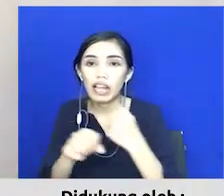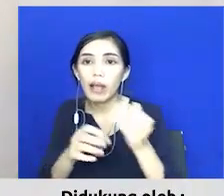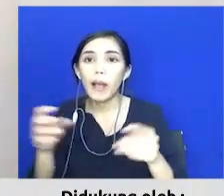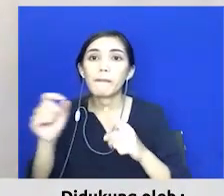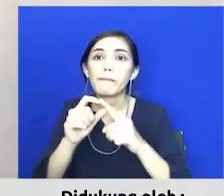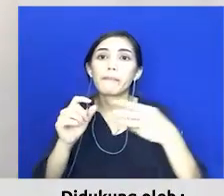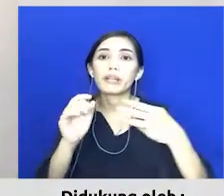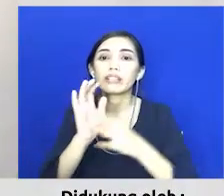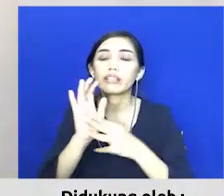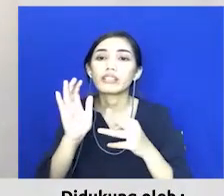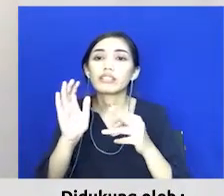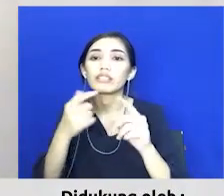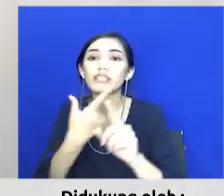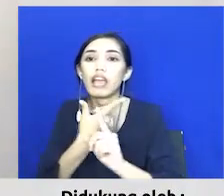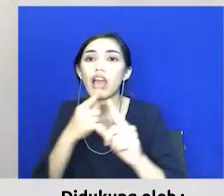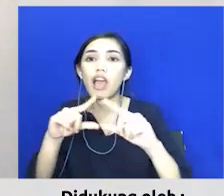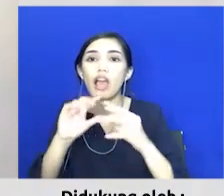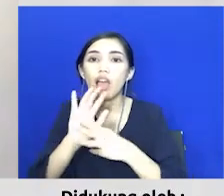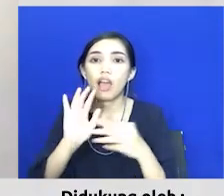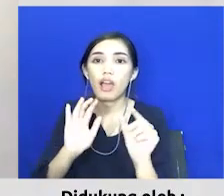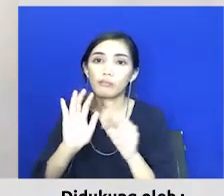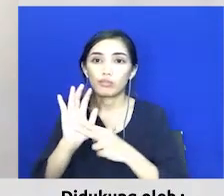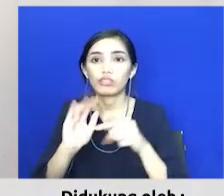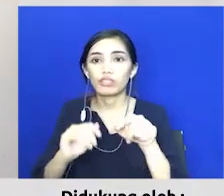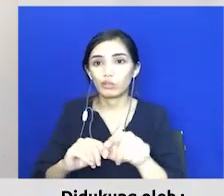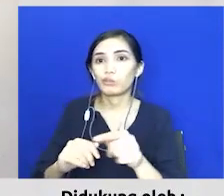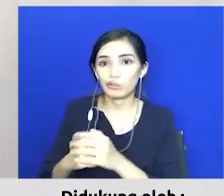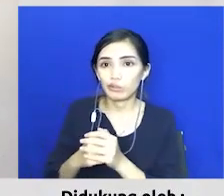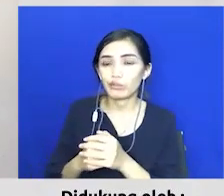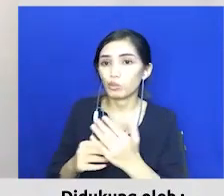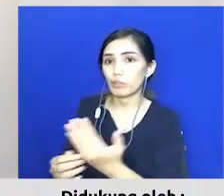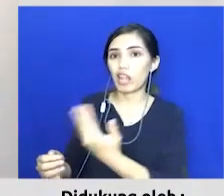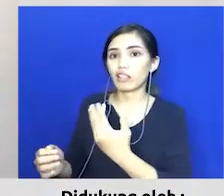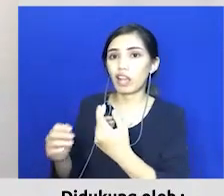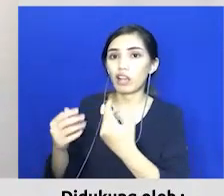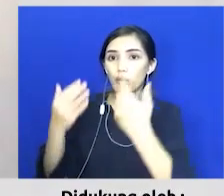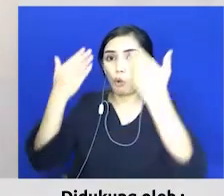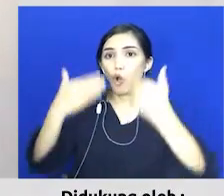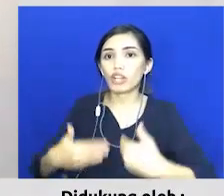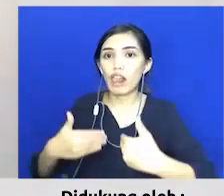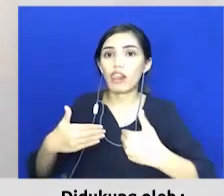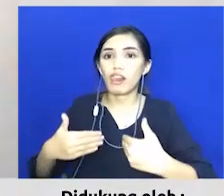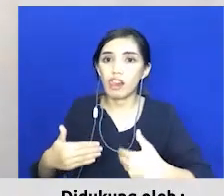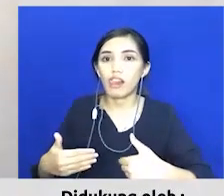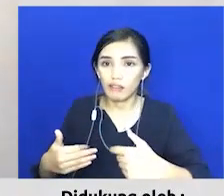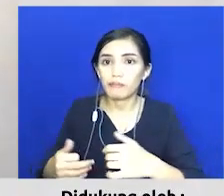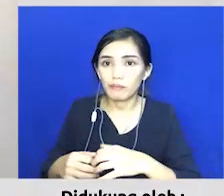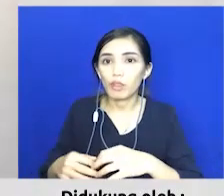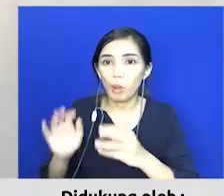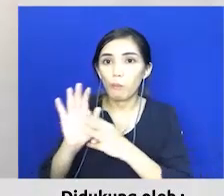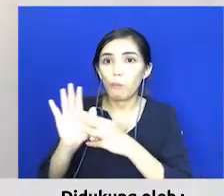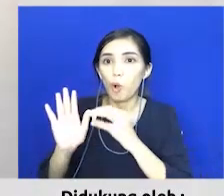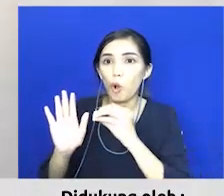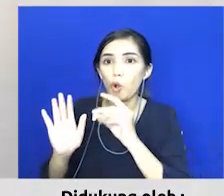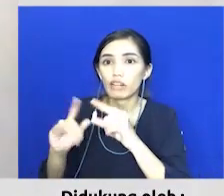bicara tentang kemanusiaan gitu ya, dan persoalan-persoalan kemanusiaan di masa itu. Jadi mereka juga hidup di